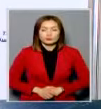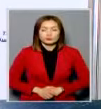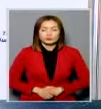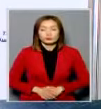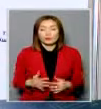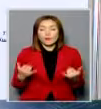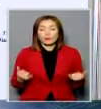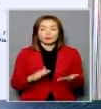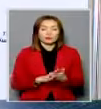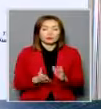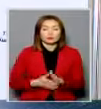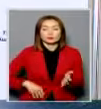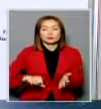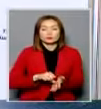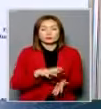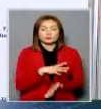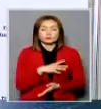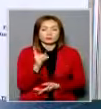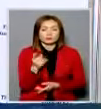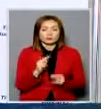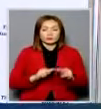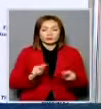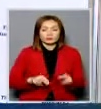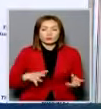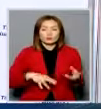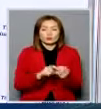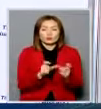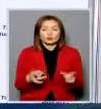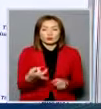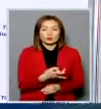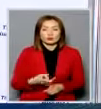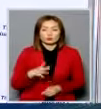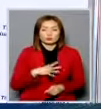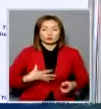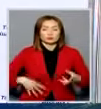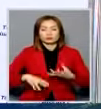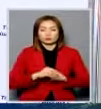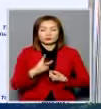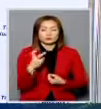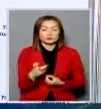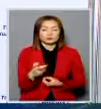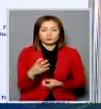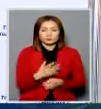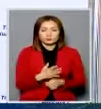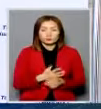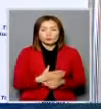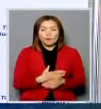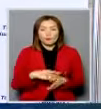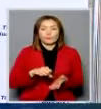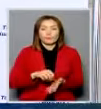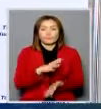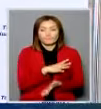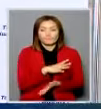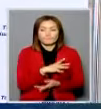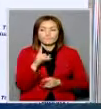В сегодняшнем мероприятии принимают участие по одному учителю из всех школ района. Всего около 200. В полдень приняли